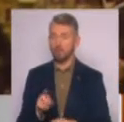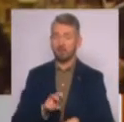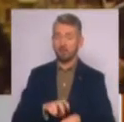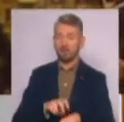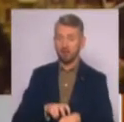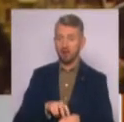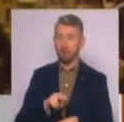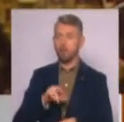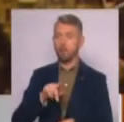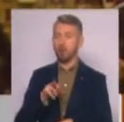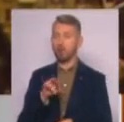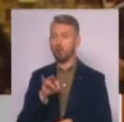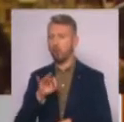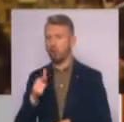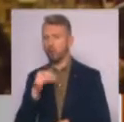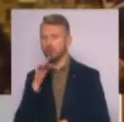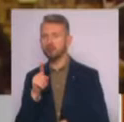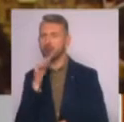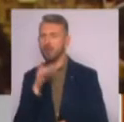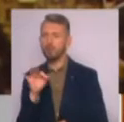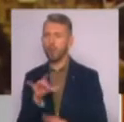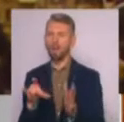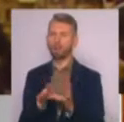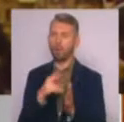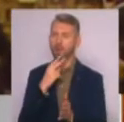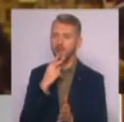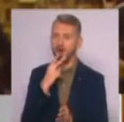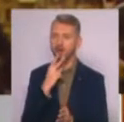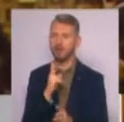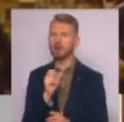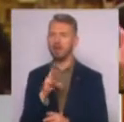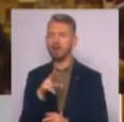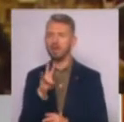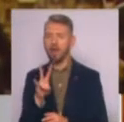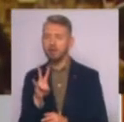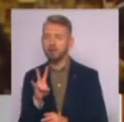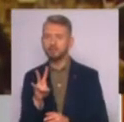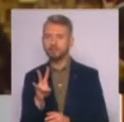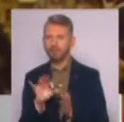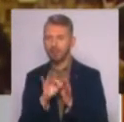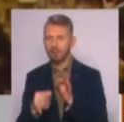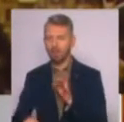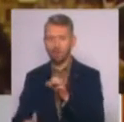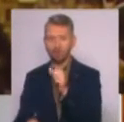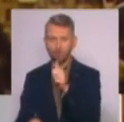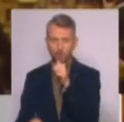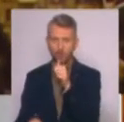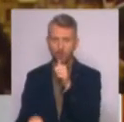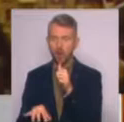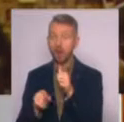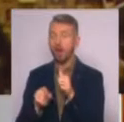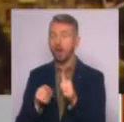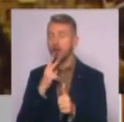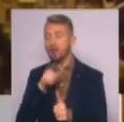лікар-пульмонолог, скажете про електронні цигарки, про кальян? Як, ви знаєте, ми, наші глядачі можуть сказати, що вони почали